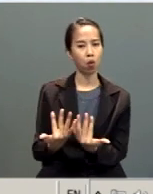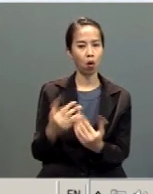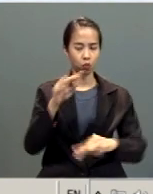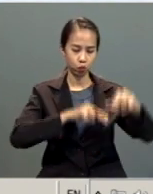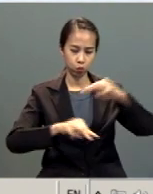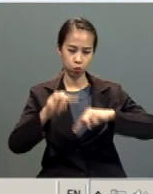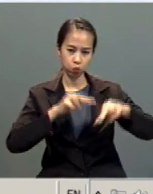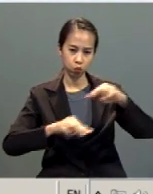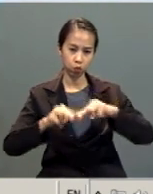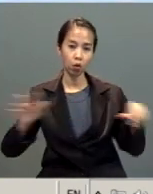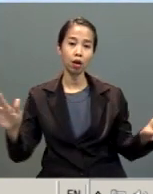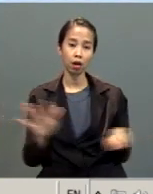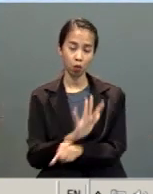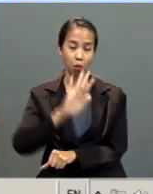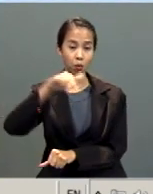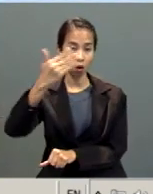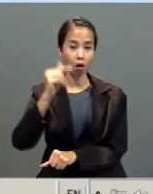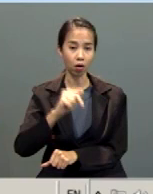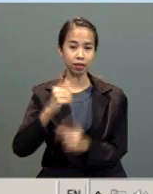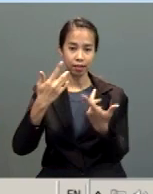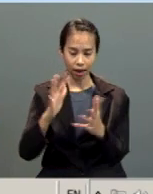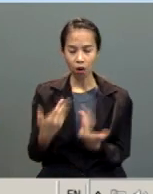เดือนเช่นเดิมเนื่องจากการให้เงินเยียวยาจะใช้วันลงทะเบียนในการเริ่มนับสิทธิ์เพราะฉะนั้นคือวันนี้เนี่ยใครที่ถูกตัดสิทธิ์ก็บอกว่ายังมีหวังแต่ว่ารอก่อนรอให้เขาคัดกรอง27ล้านคนรอบรากนี้ก่อนแล้วเดี๋ยวเขาจะเปิดให้ไปอุทรนะคะเปิดช่องให้เข้าไปอุทรได้อีกครั้งหนึ่งนะคะ